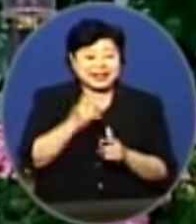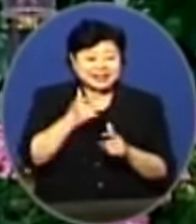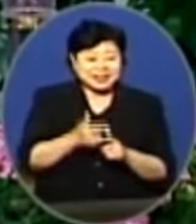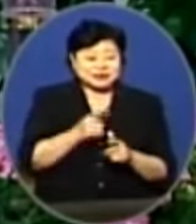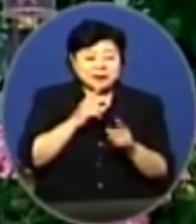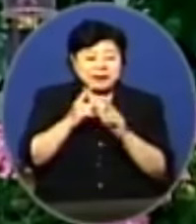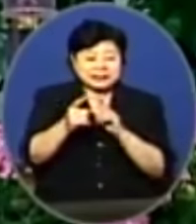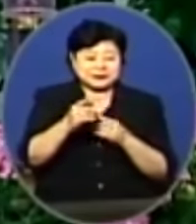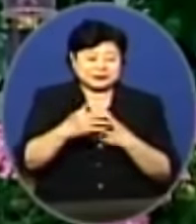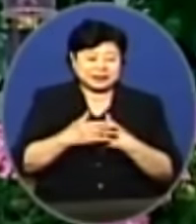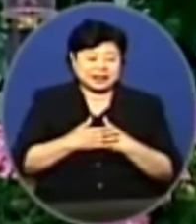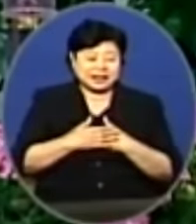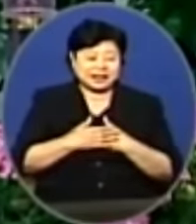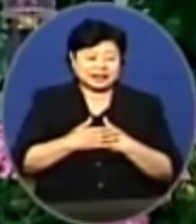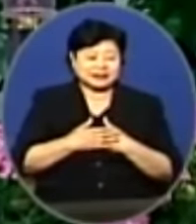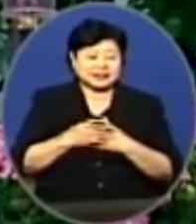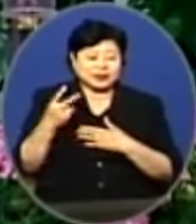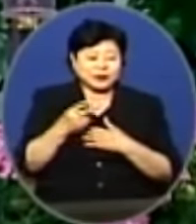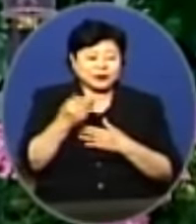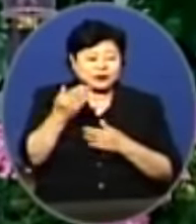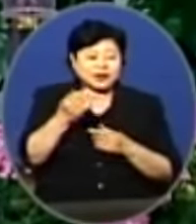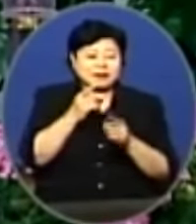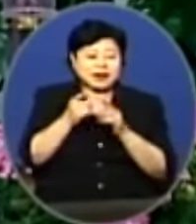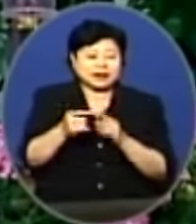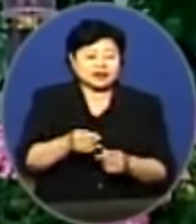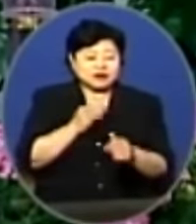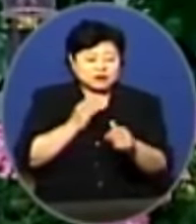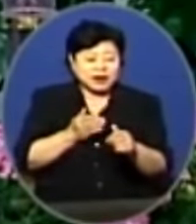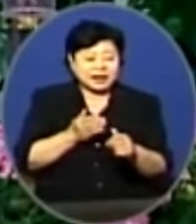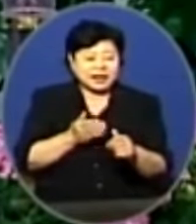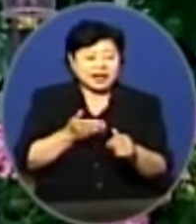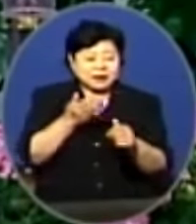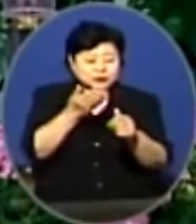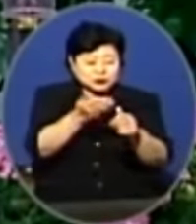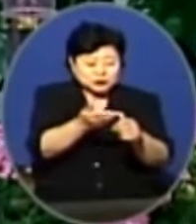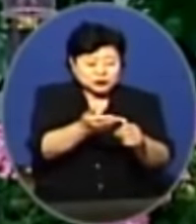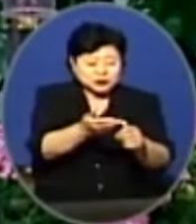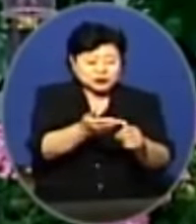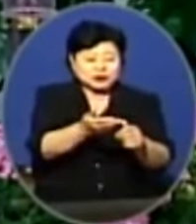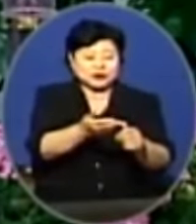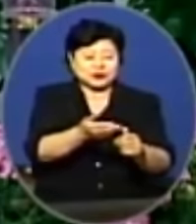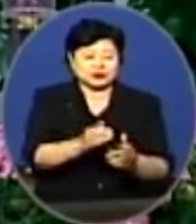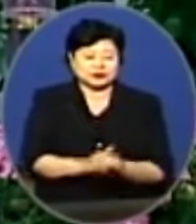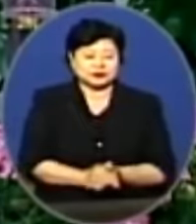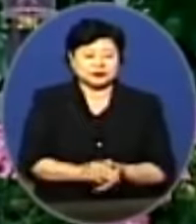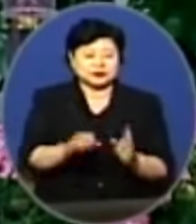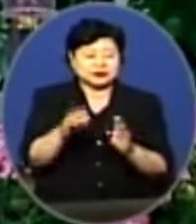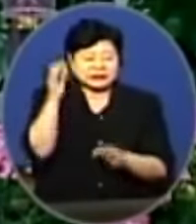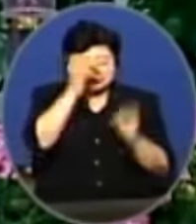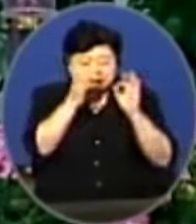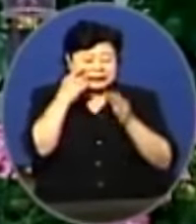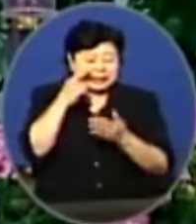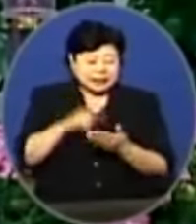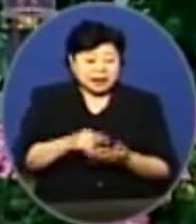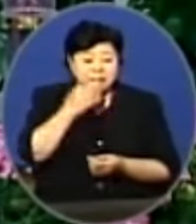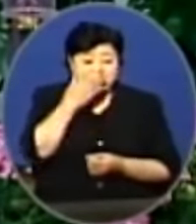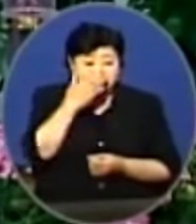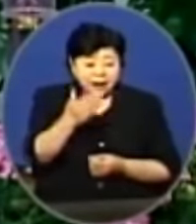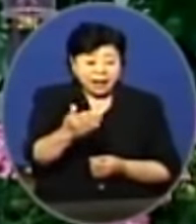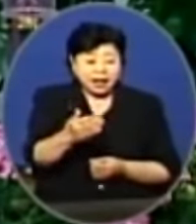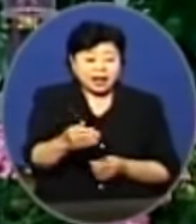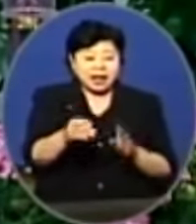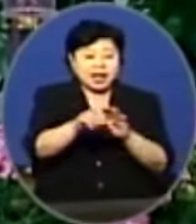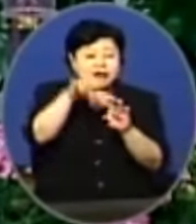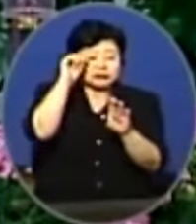예수님은 말씀하시기를, 내가 또 너희에게 이르노니 구하라 그러면 너희에게 주실 것이요, 찾으라 그러면